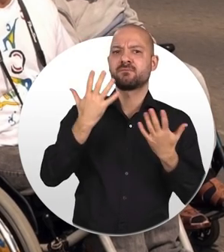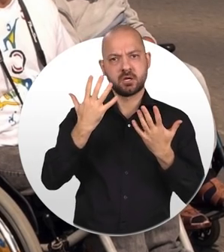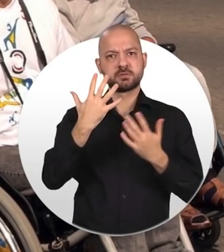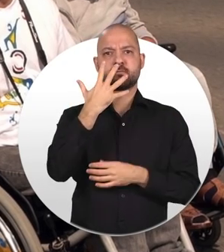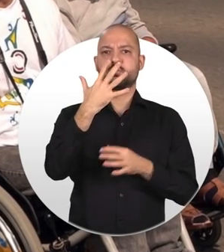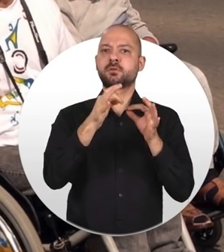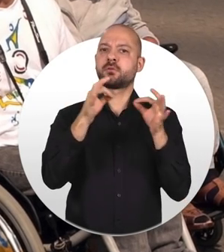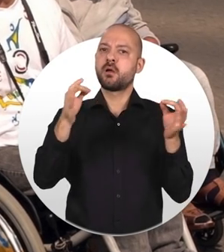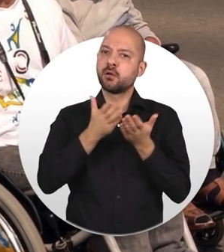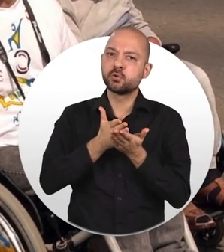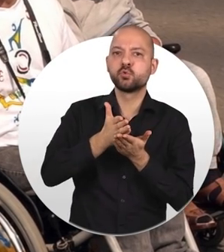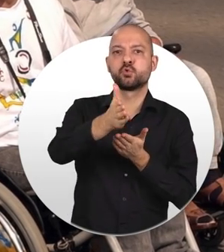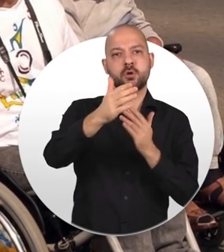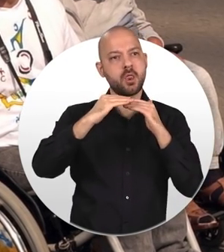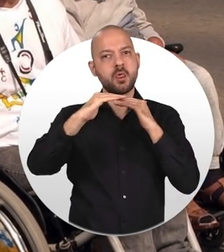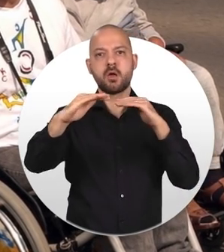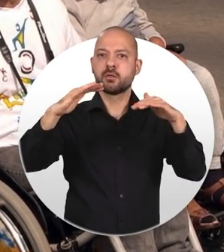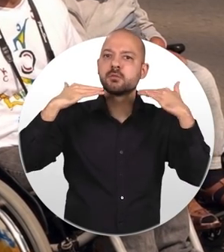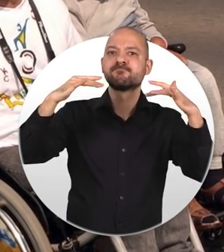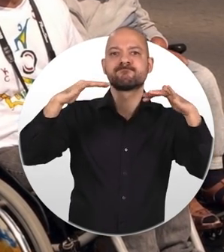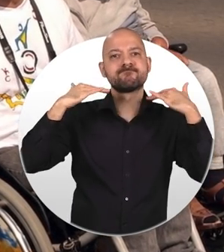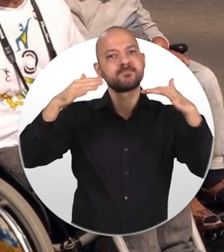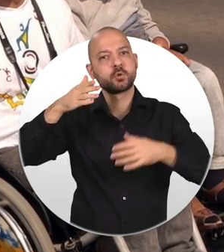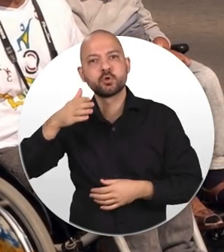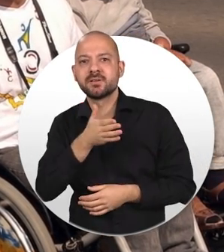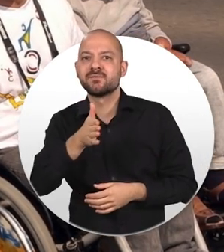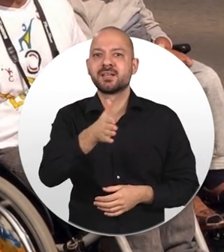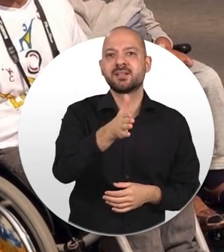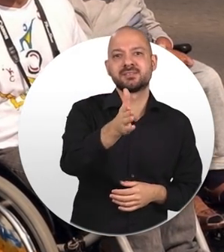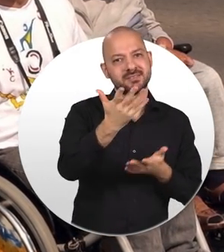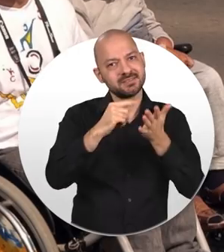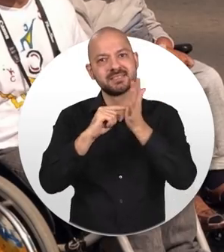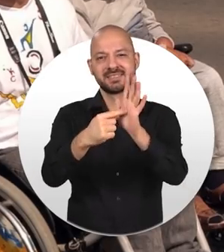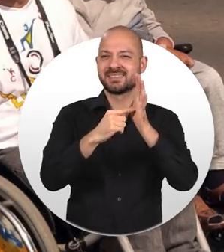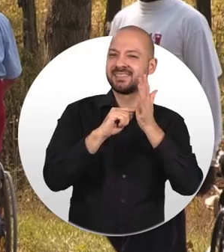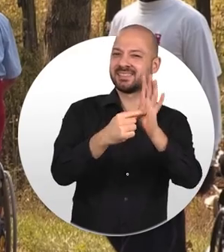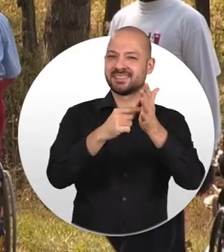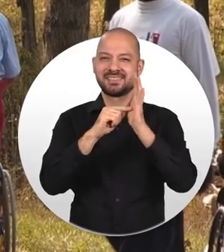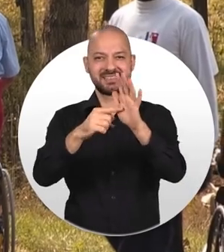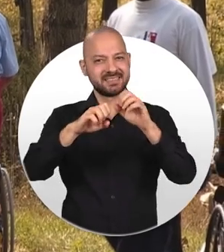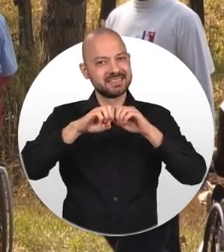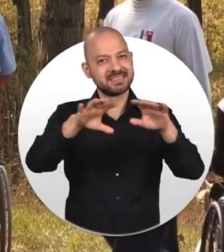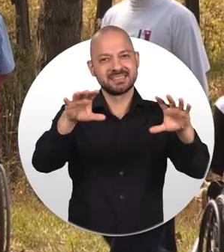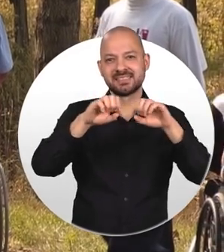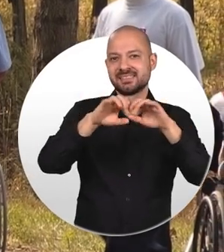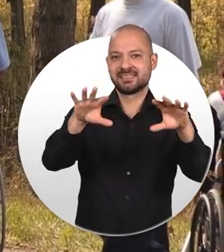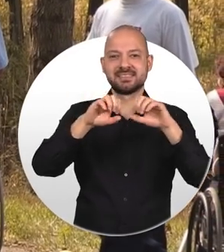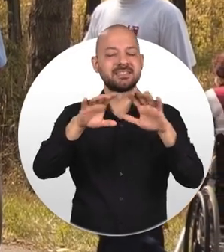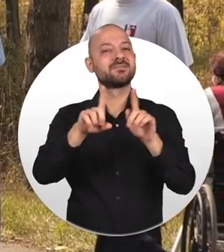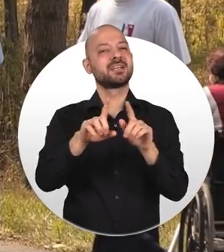Die Rollitour war die Idee, für zu suchen, während 5 Tage durch das Land zu spazieren, sozusagen zu